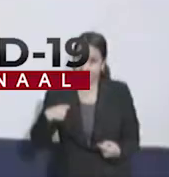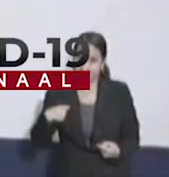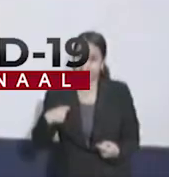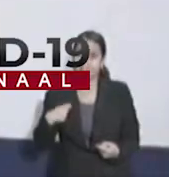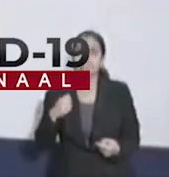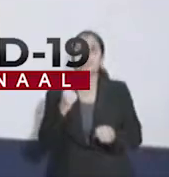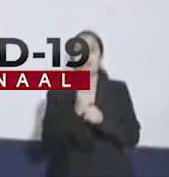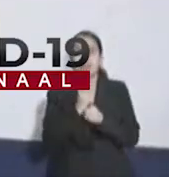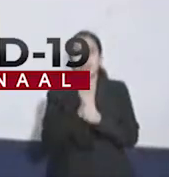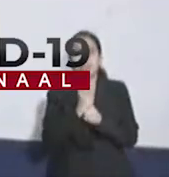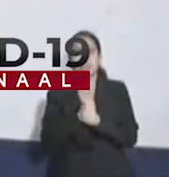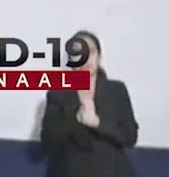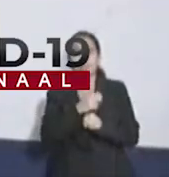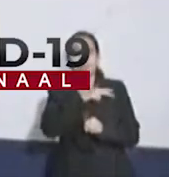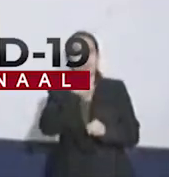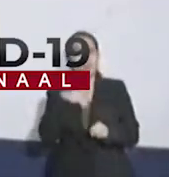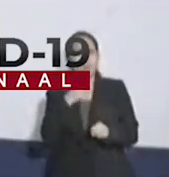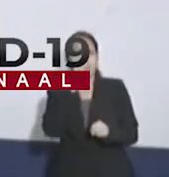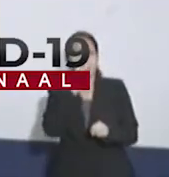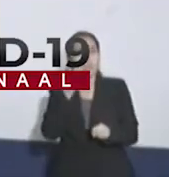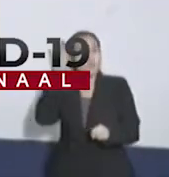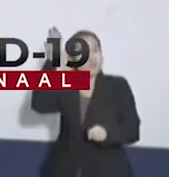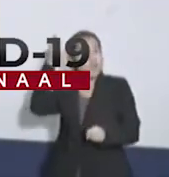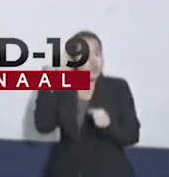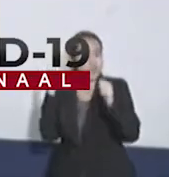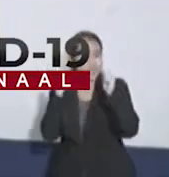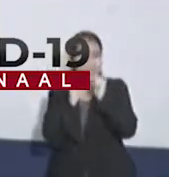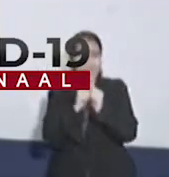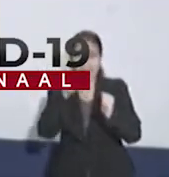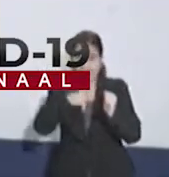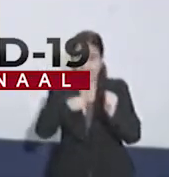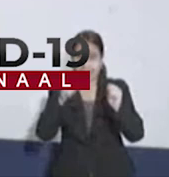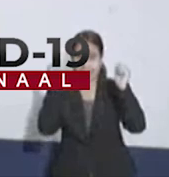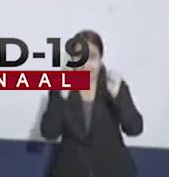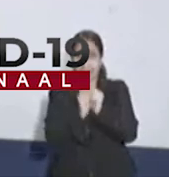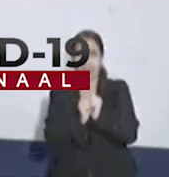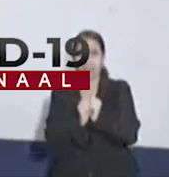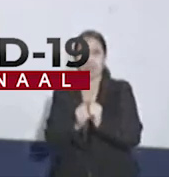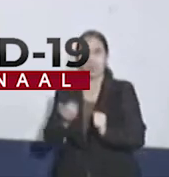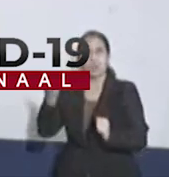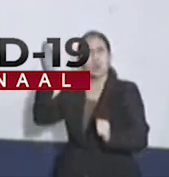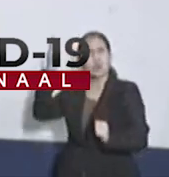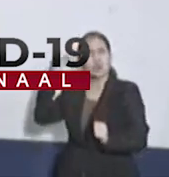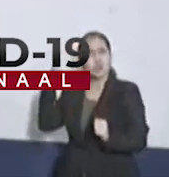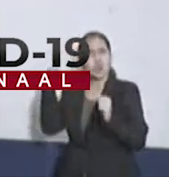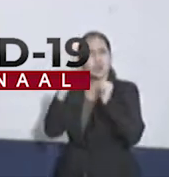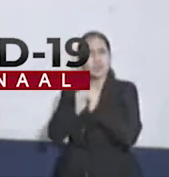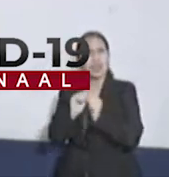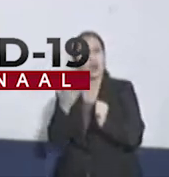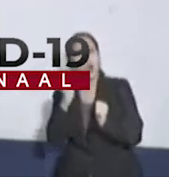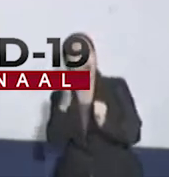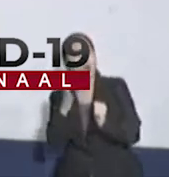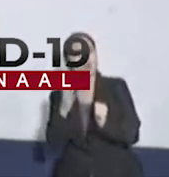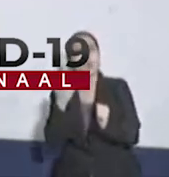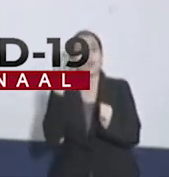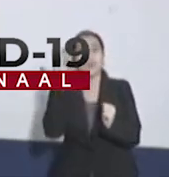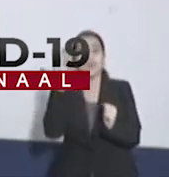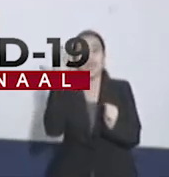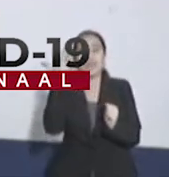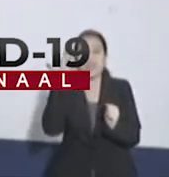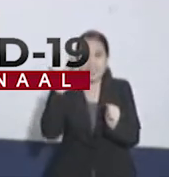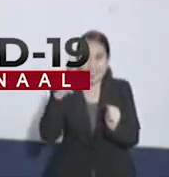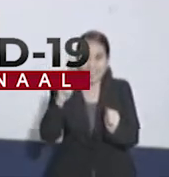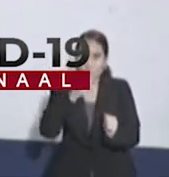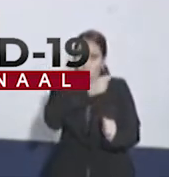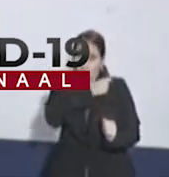gezien vorig jaar en ook dit jaar is dat we vorig jaar slechts 95 patiënten hebben kunnen opereren aan hun